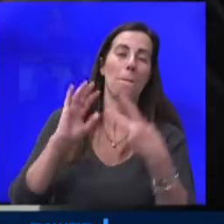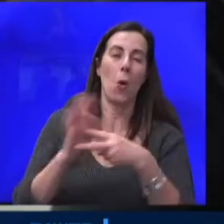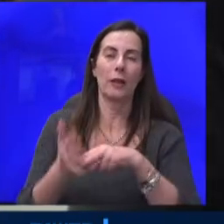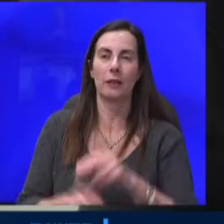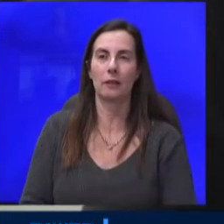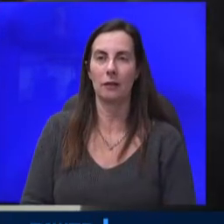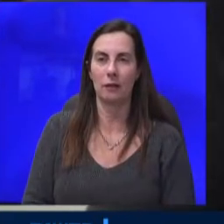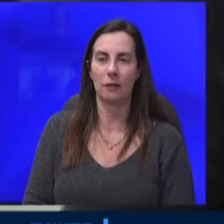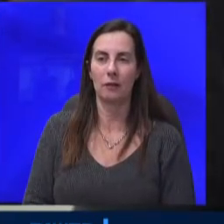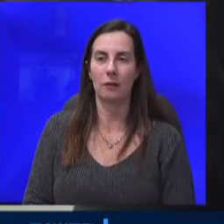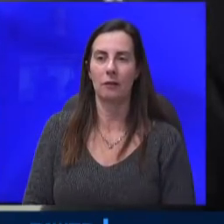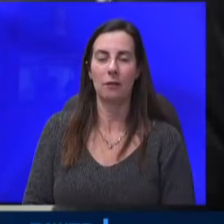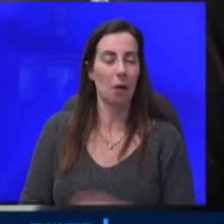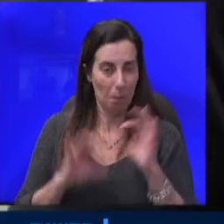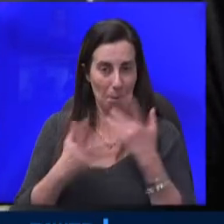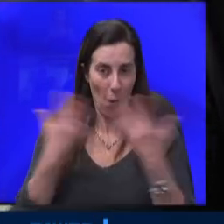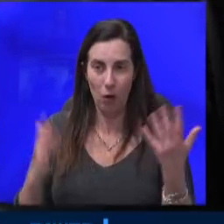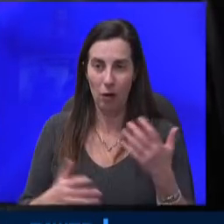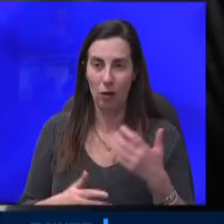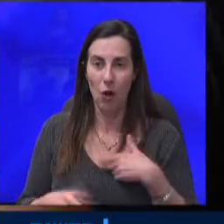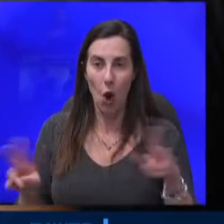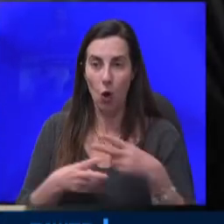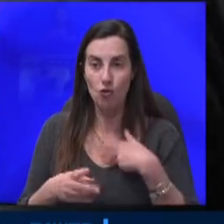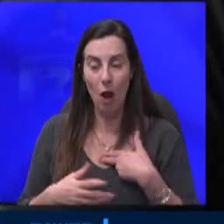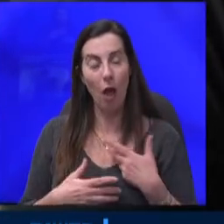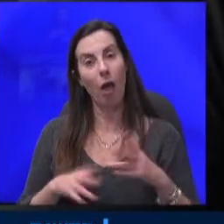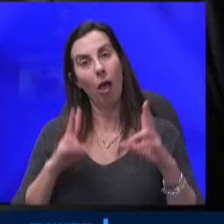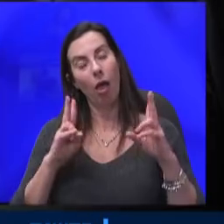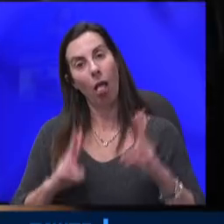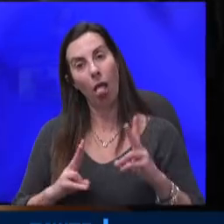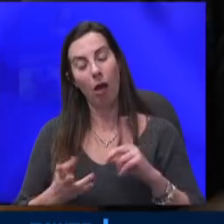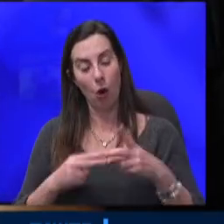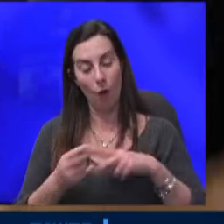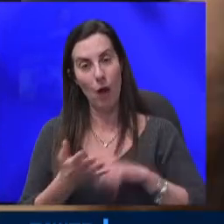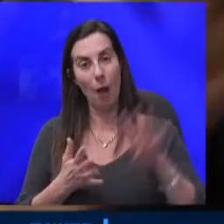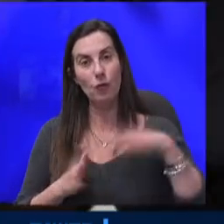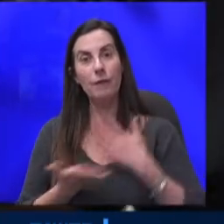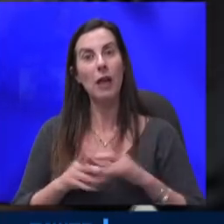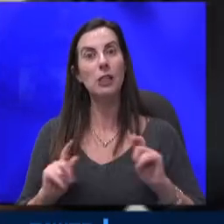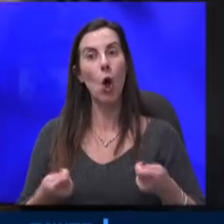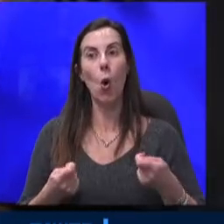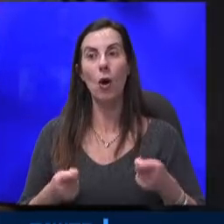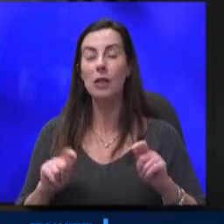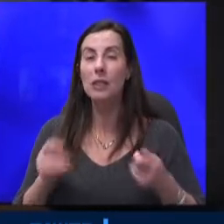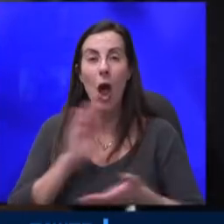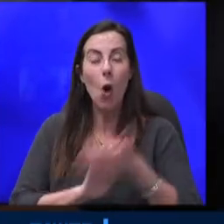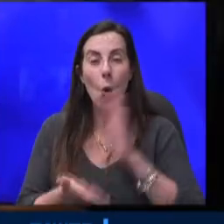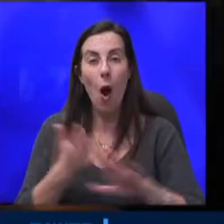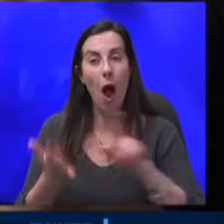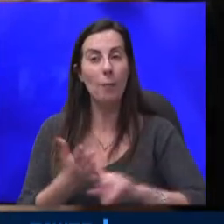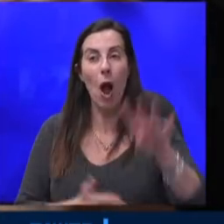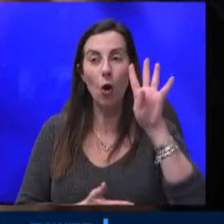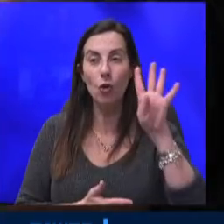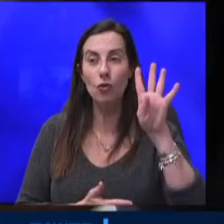חד וחלק. לא יכול להיות שאני סגור עוד מעט 4 חודשים. סגור נעול 4 חודשים על המקום, על הבייבי